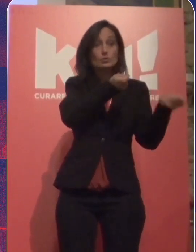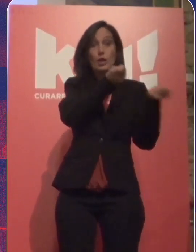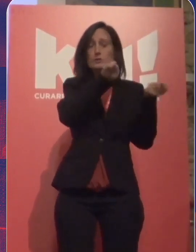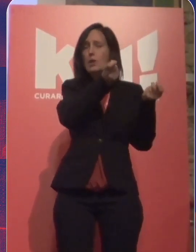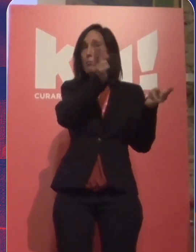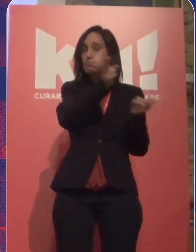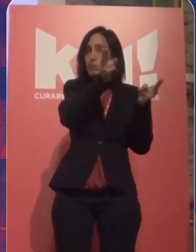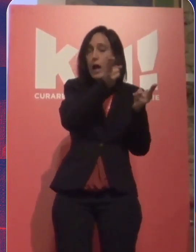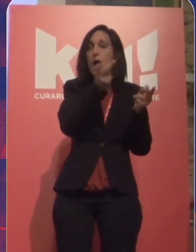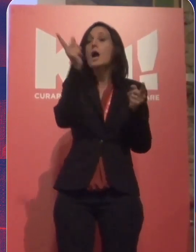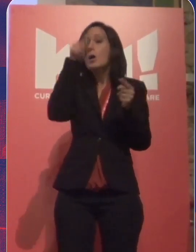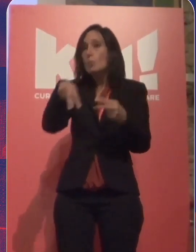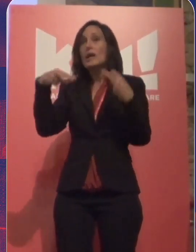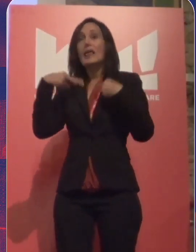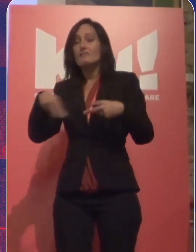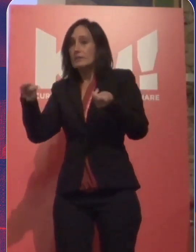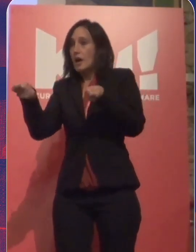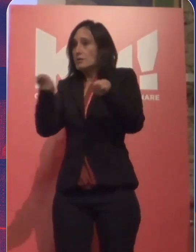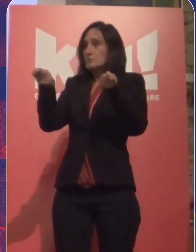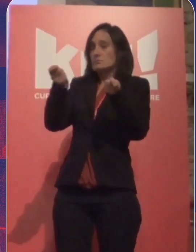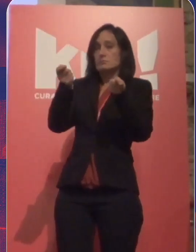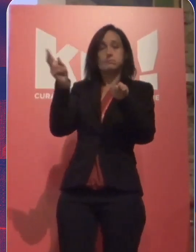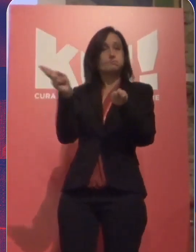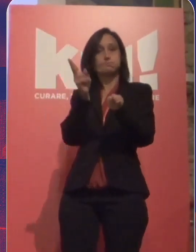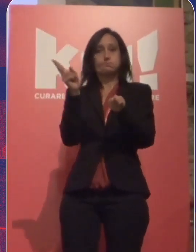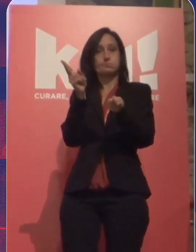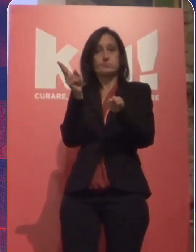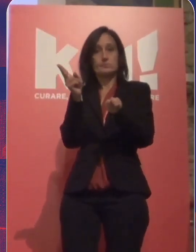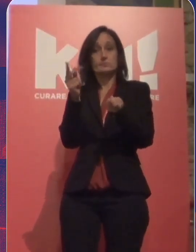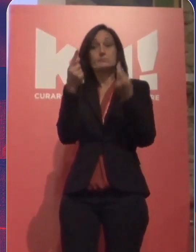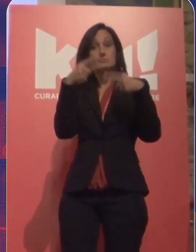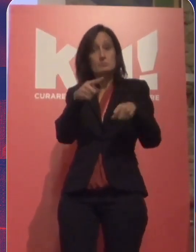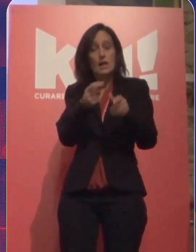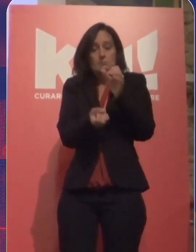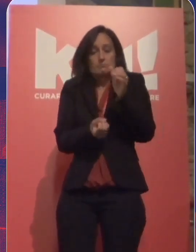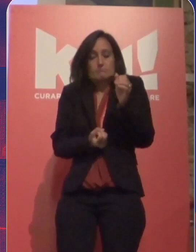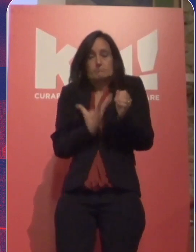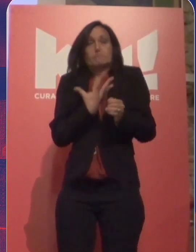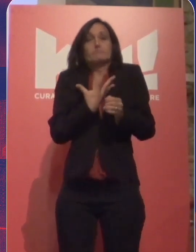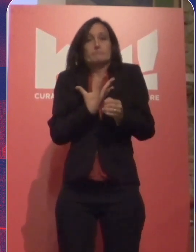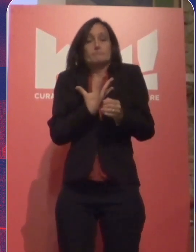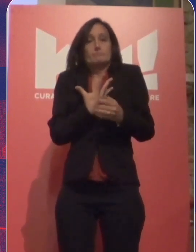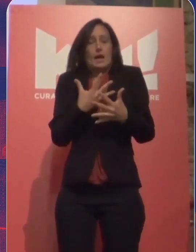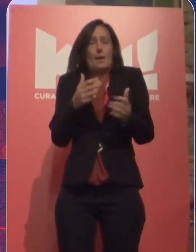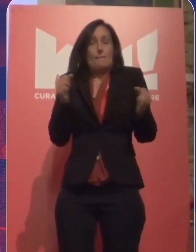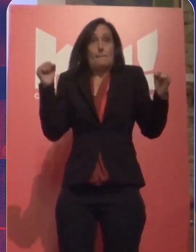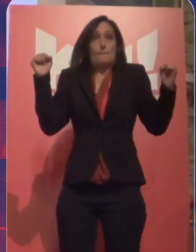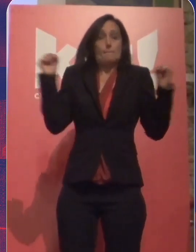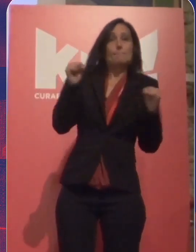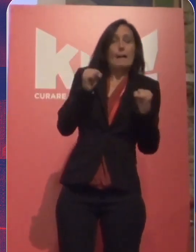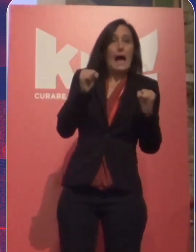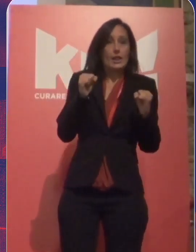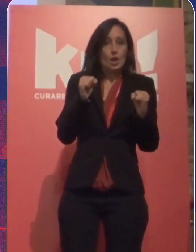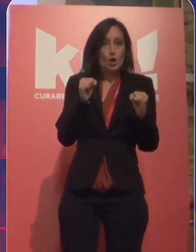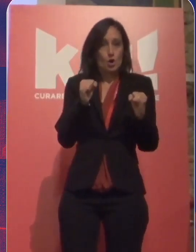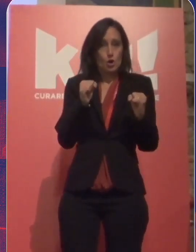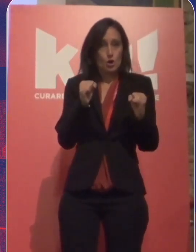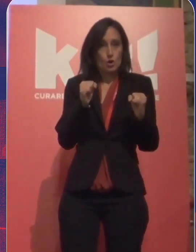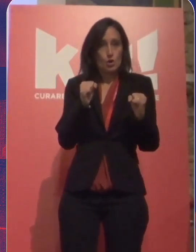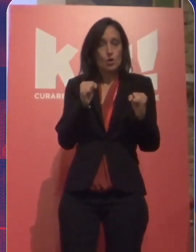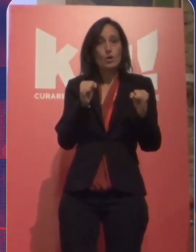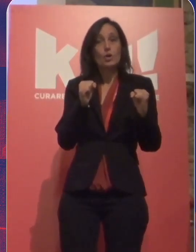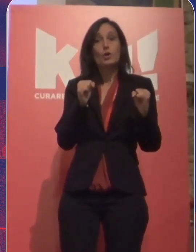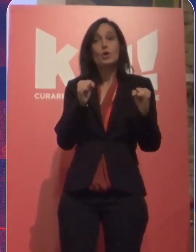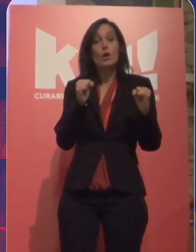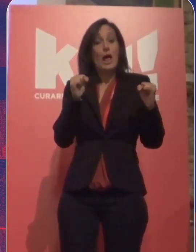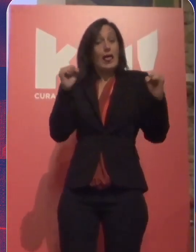l'attacco di panico segnala che la vita è diventata come dire luogo di una eccedenza